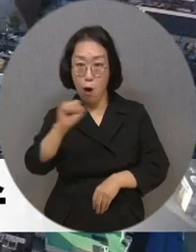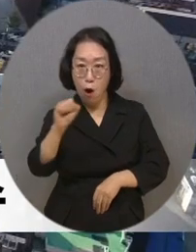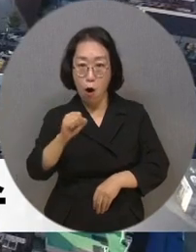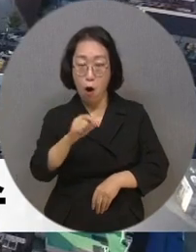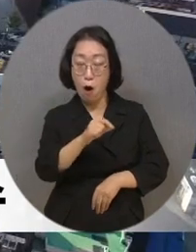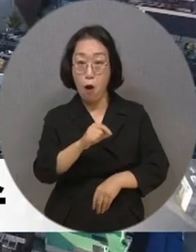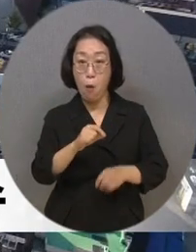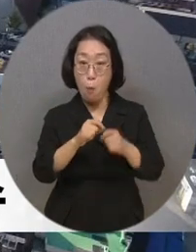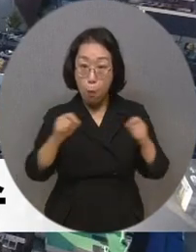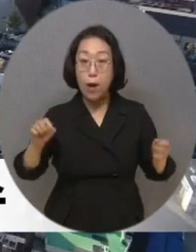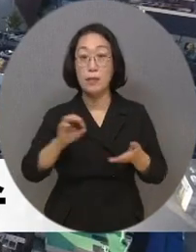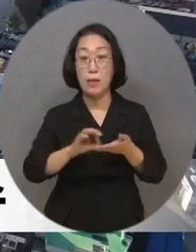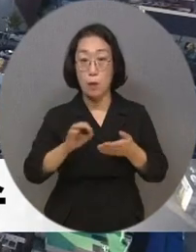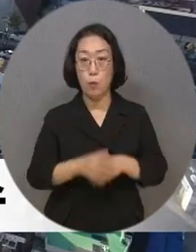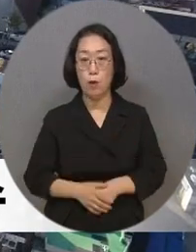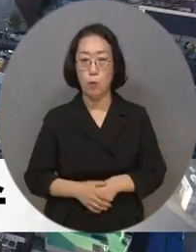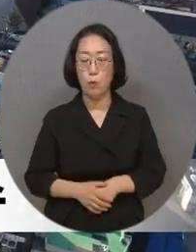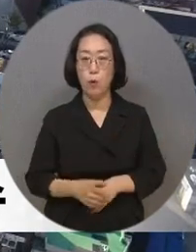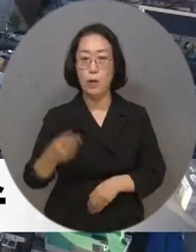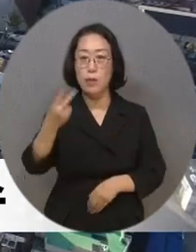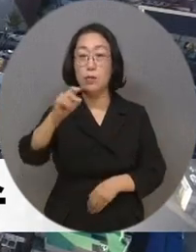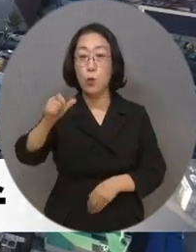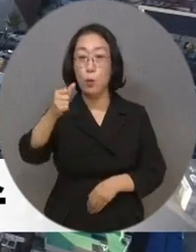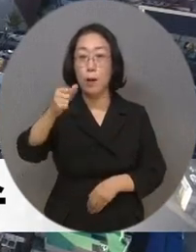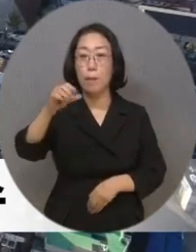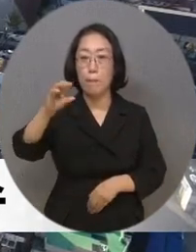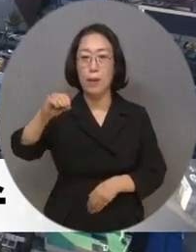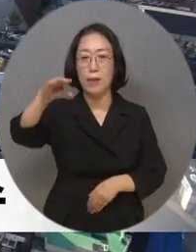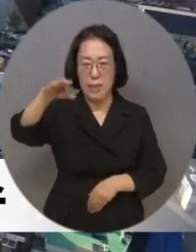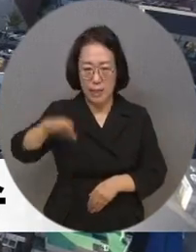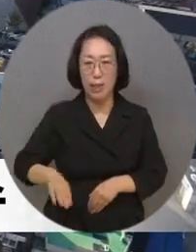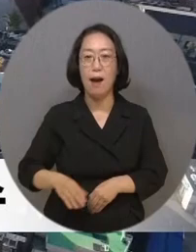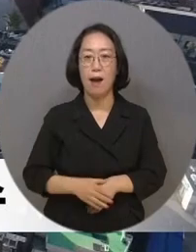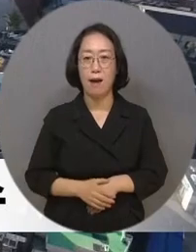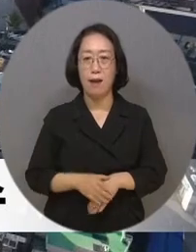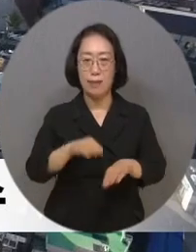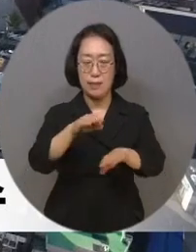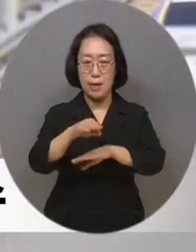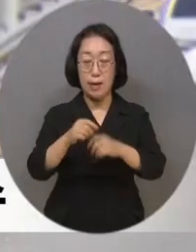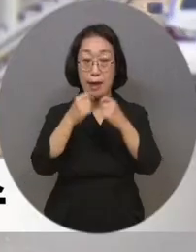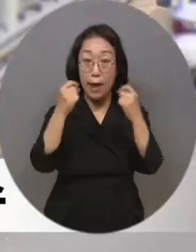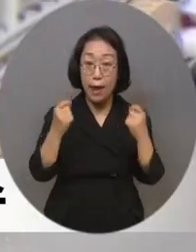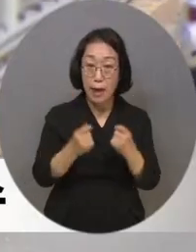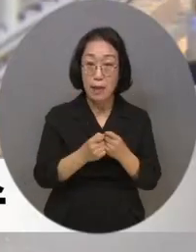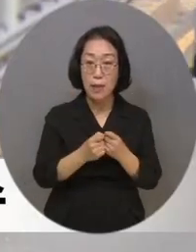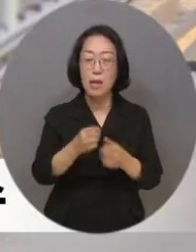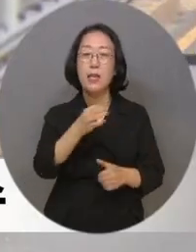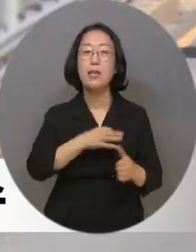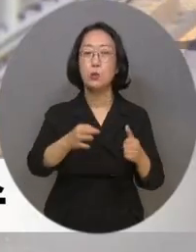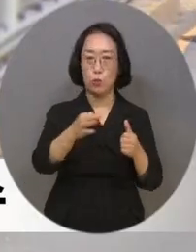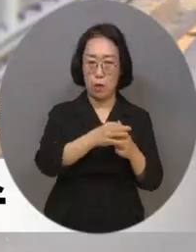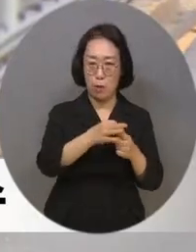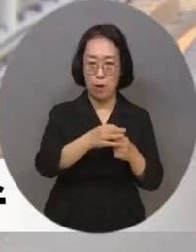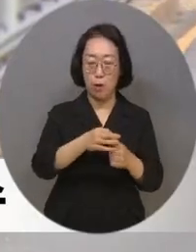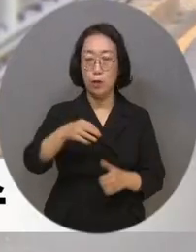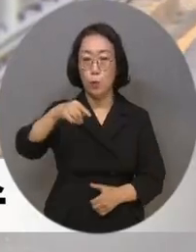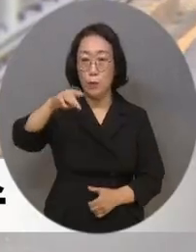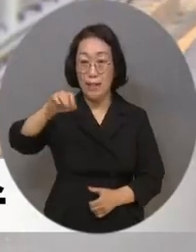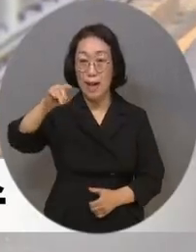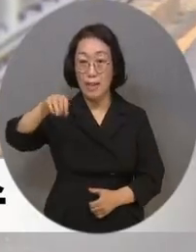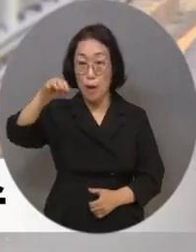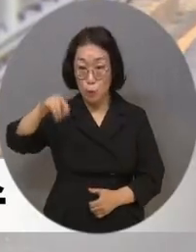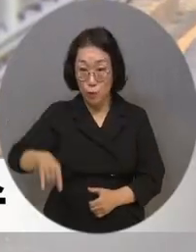국세청 차량 가액 2,500만 원 이하여야 합니다 개인의 신청 자격은 기초생활 수급자 또는 차상위자